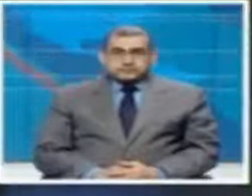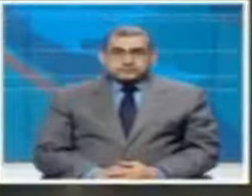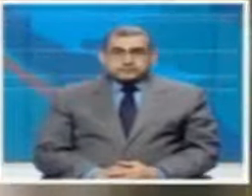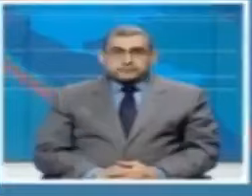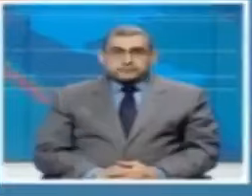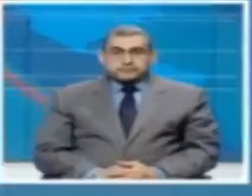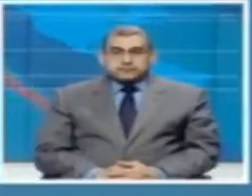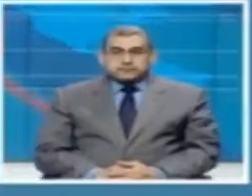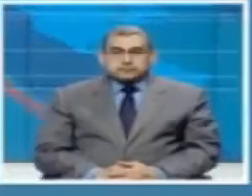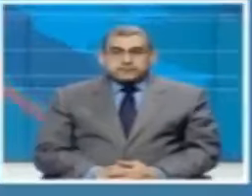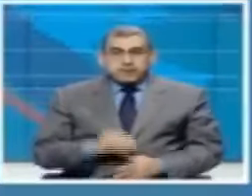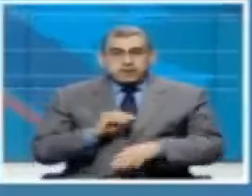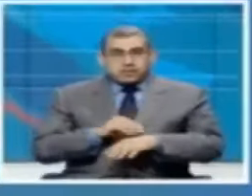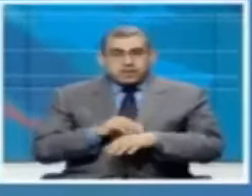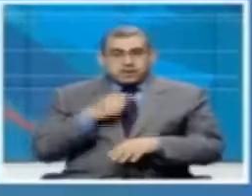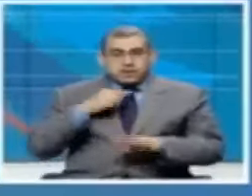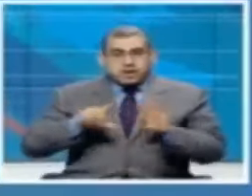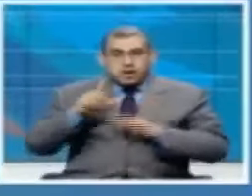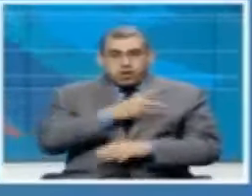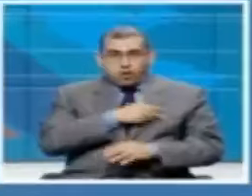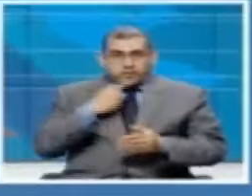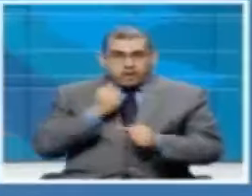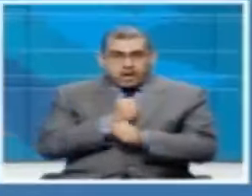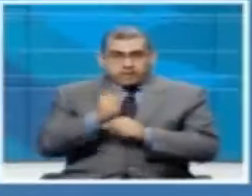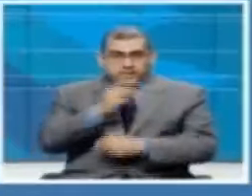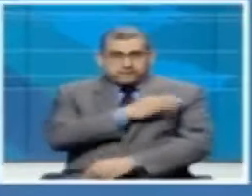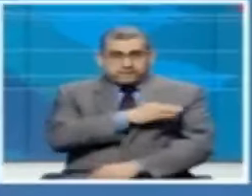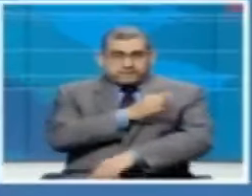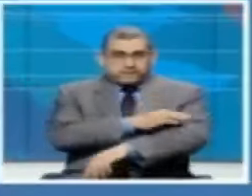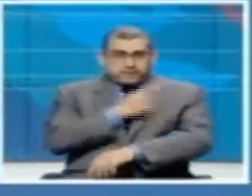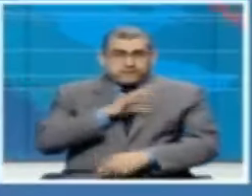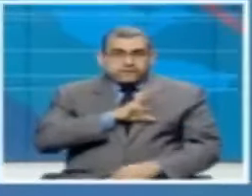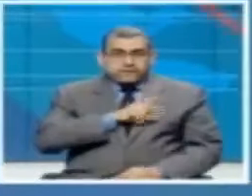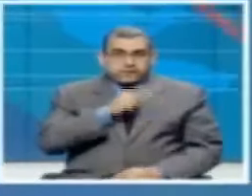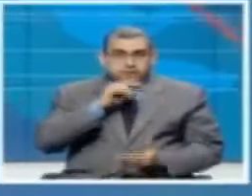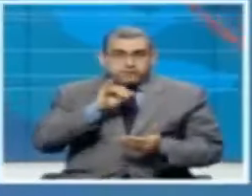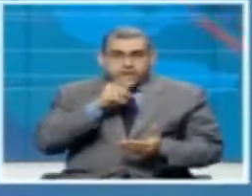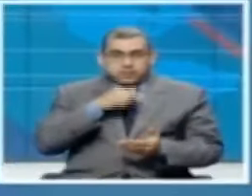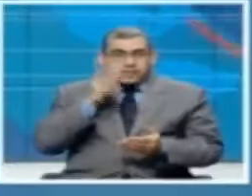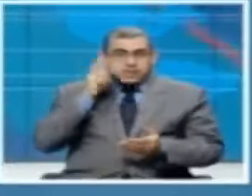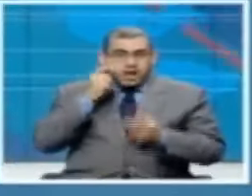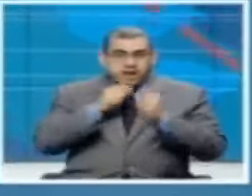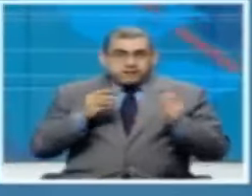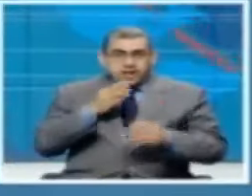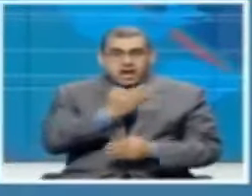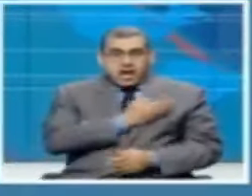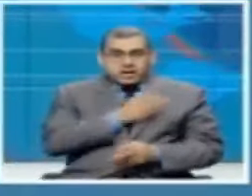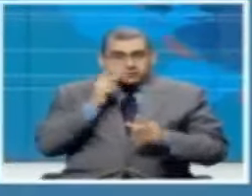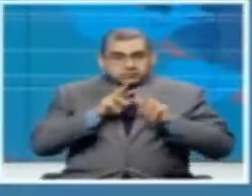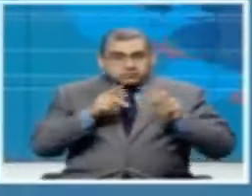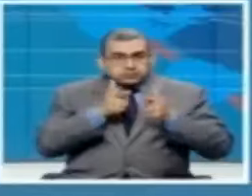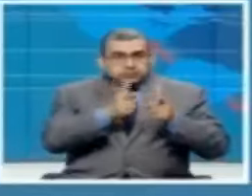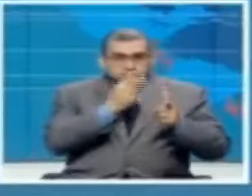الامريكي طالب رئيس حكومه تسيير الاعمال الفلسطينيه محمد شتيه بدخول الصحفيين الى قطاع غزه لتغطيه